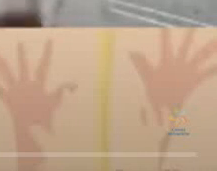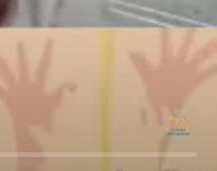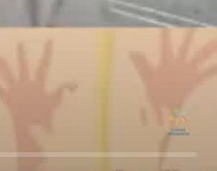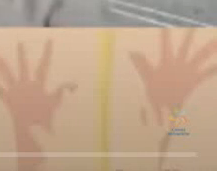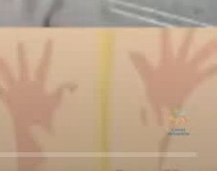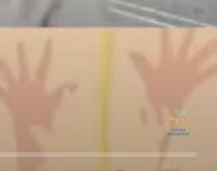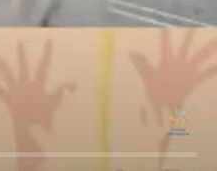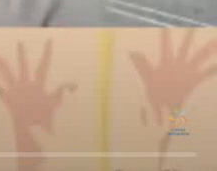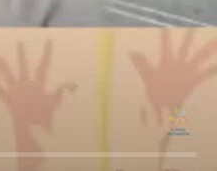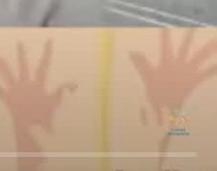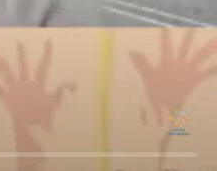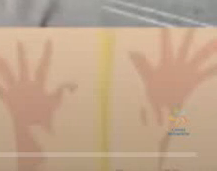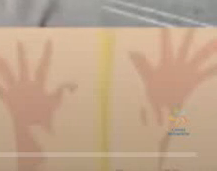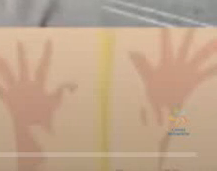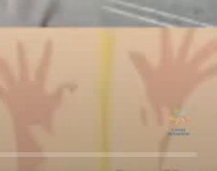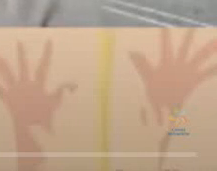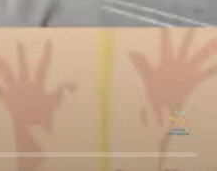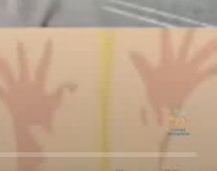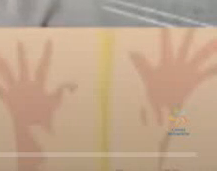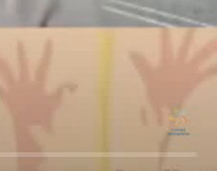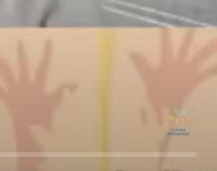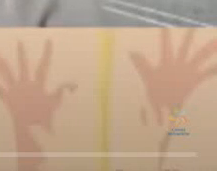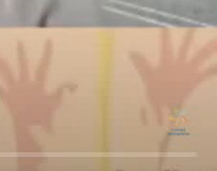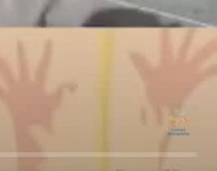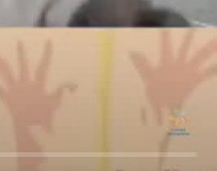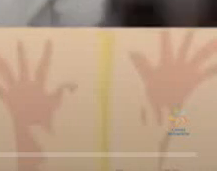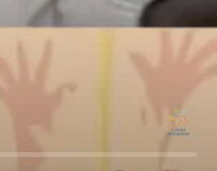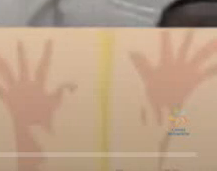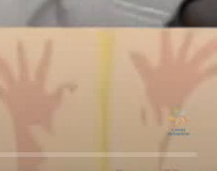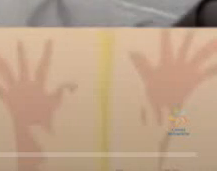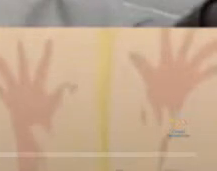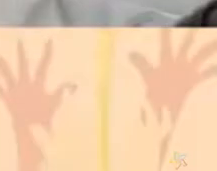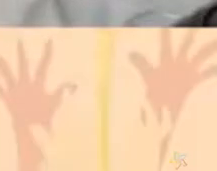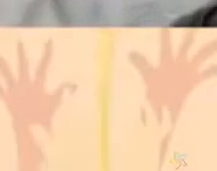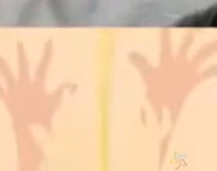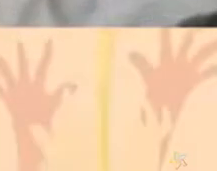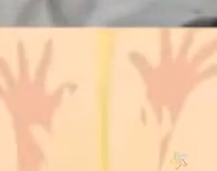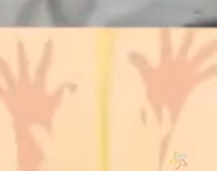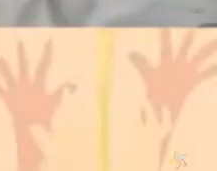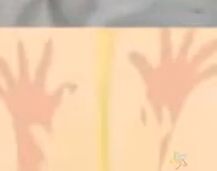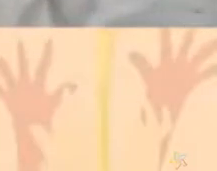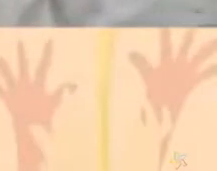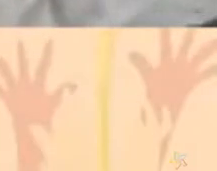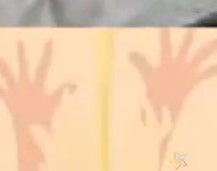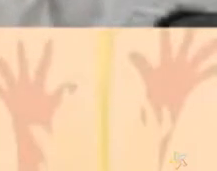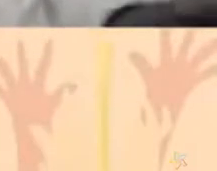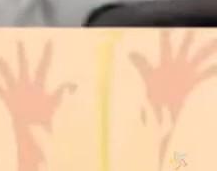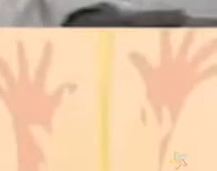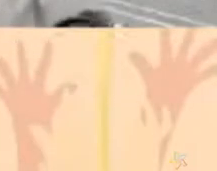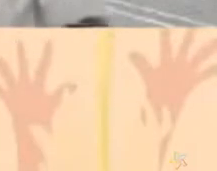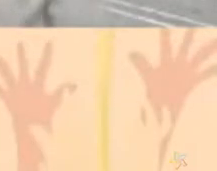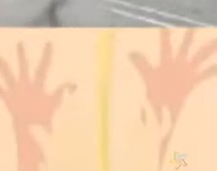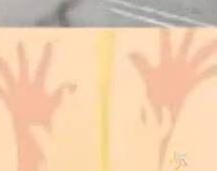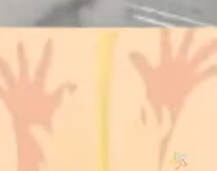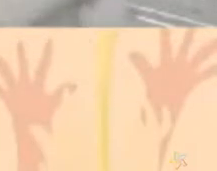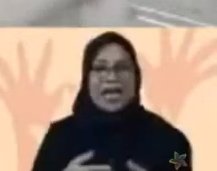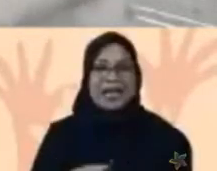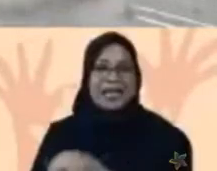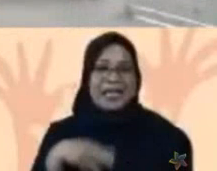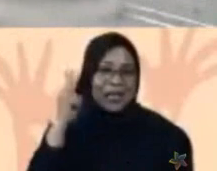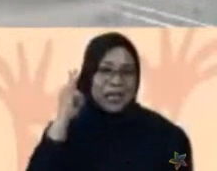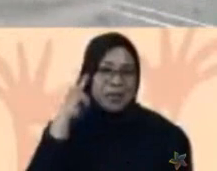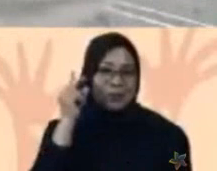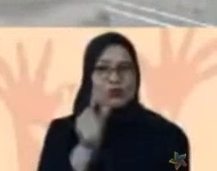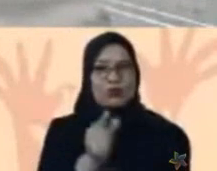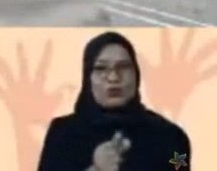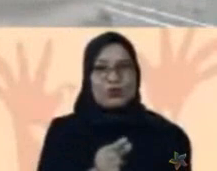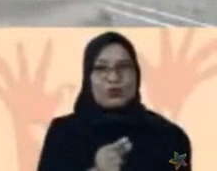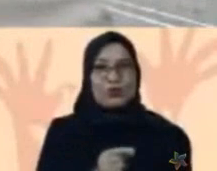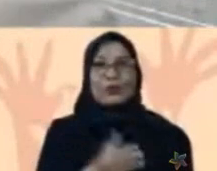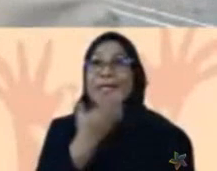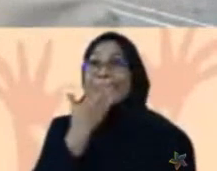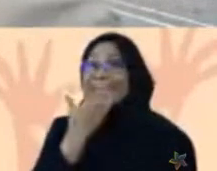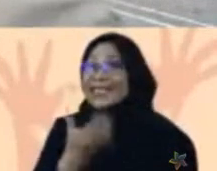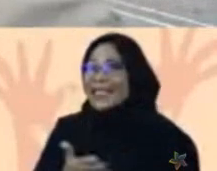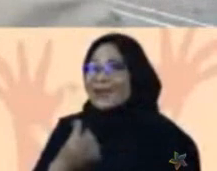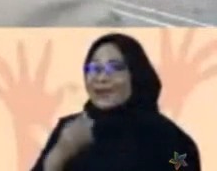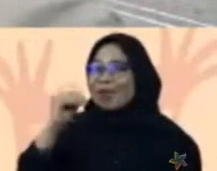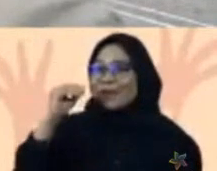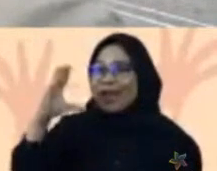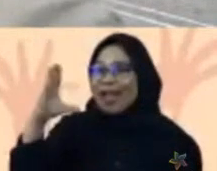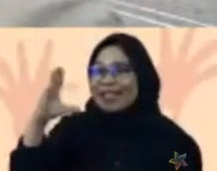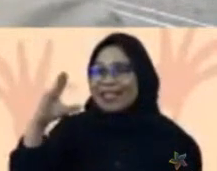Perwakilan Magelang, Jawa Tengah, luar biasa Ibu Guru kita ini. Iya, halo Pak, selamat pagi. Selamat pagi, selamat pagi